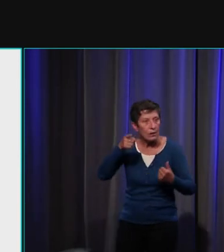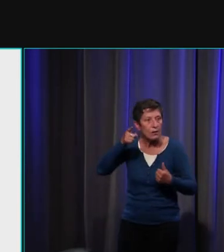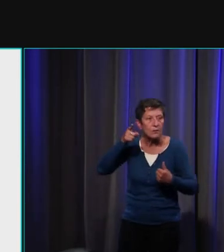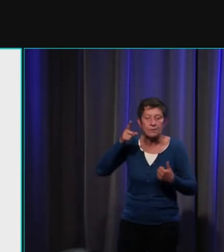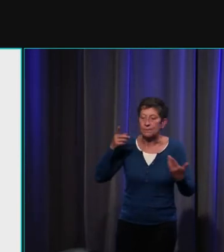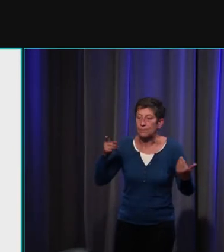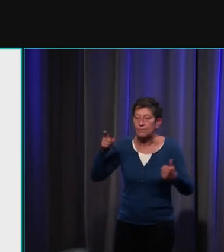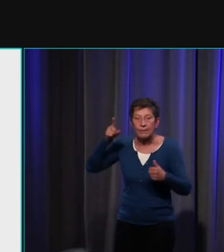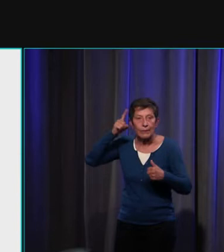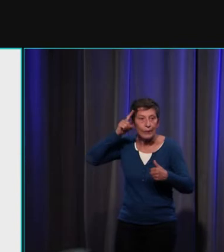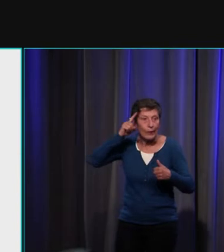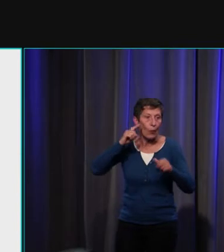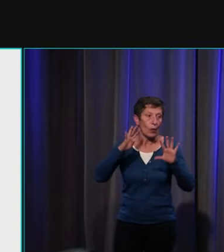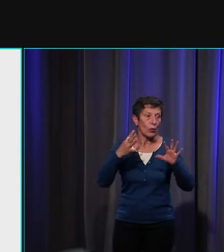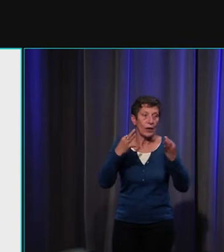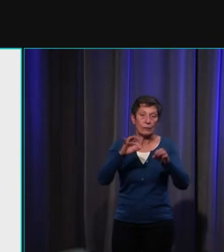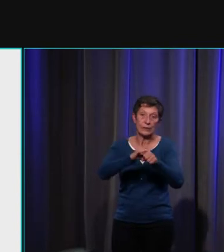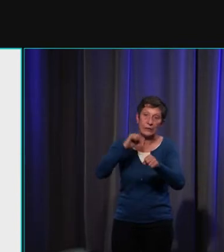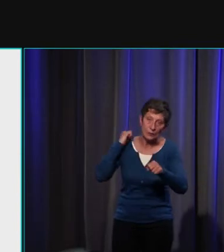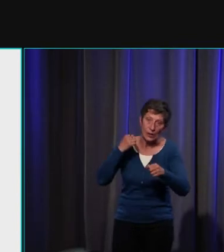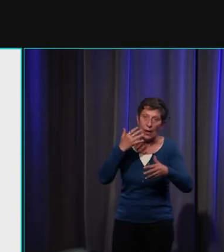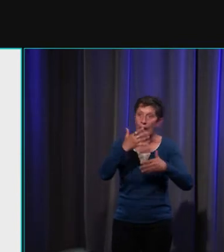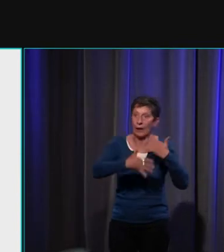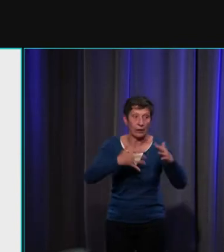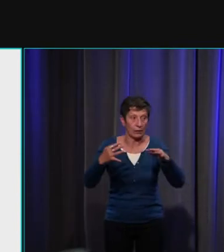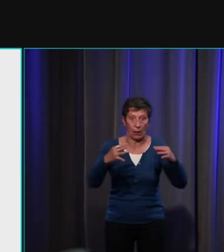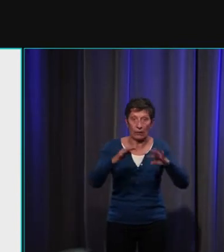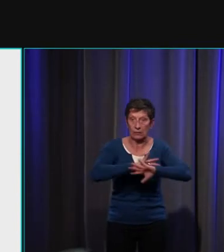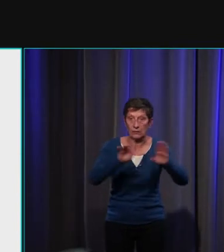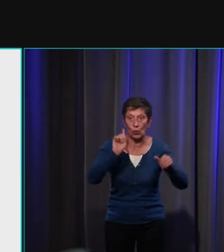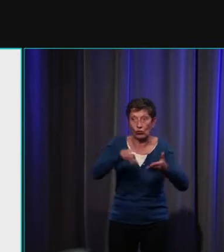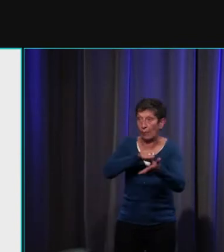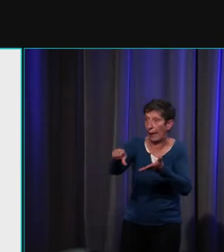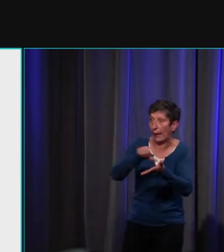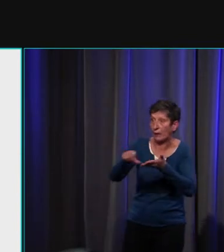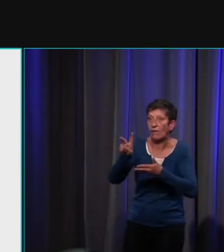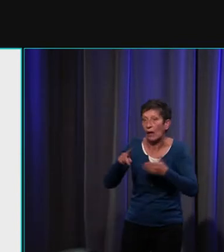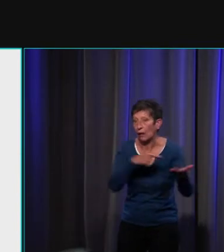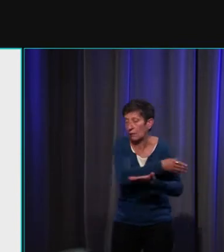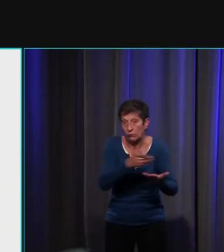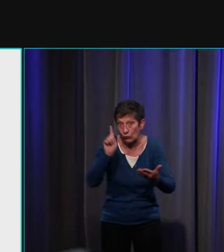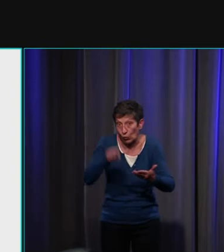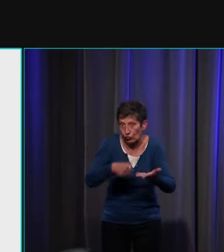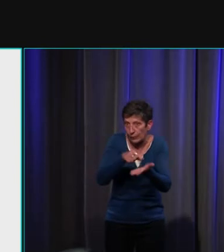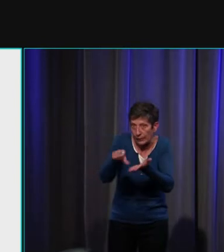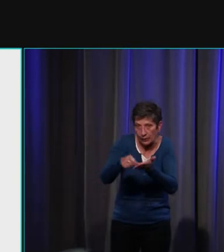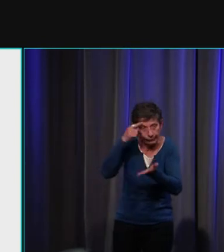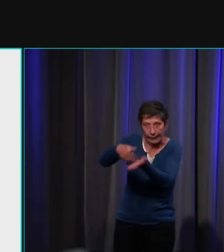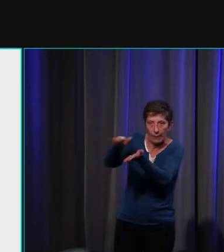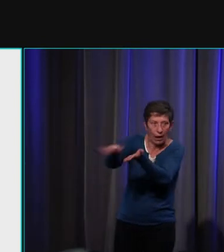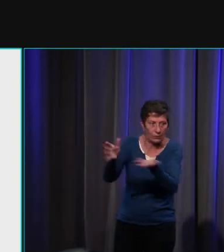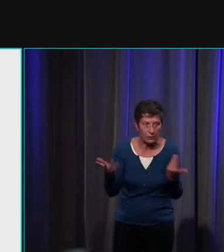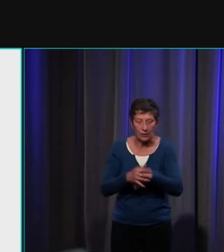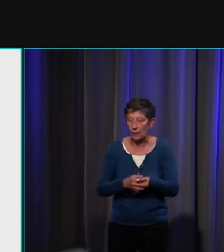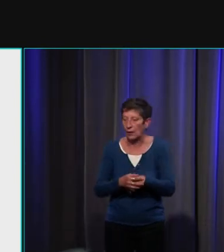tout au long du 9e du 10ème siècle du 11e siècle il fallait qu'ils versent des tribus qui se cotisent pour s'en débarrasser donc il avait ce qu'on